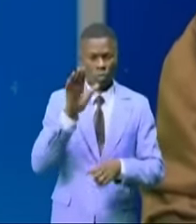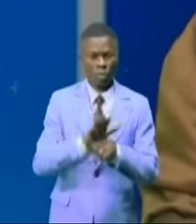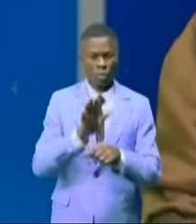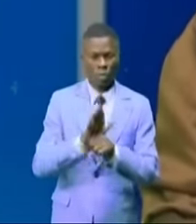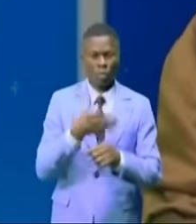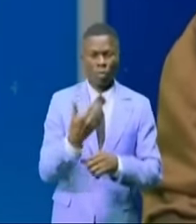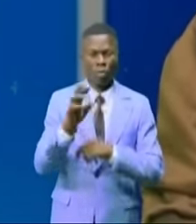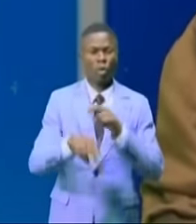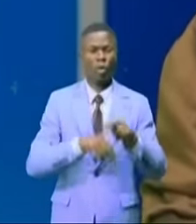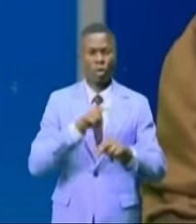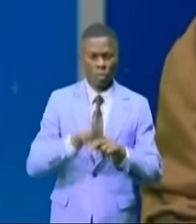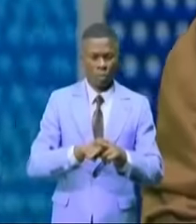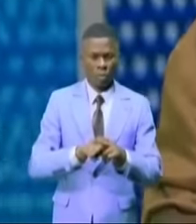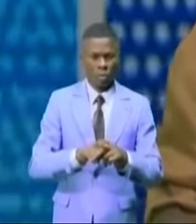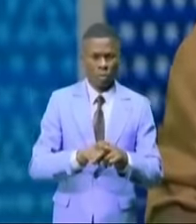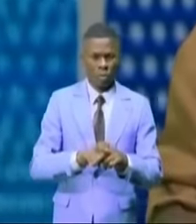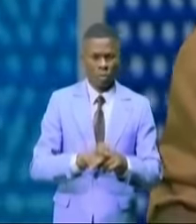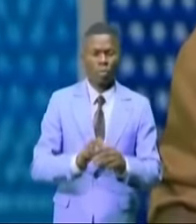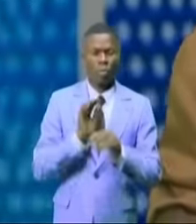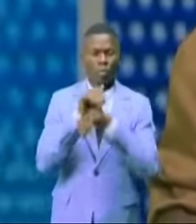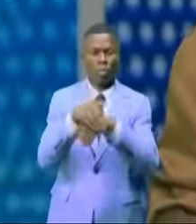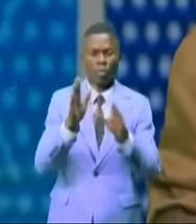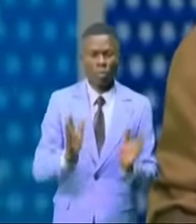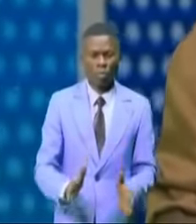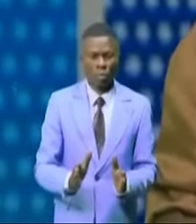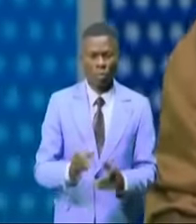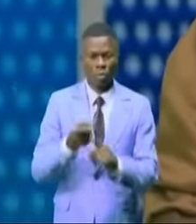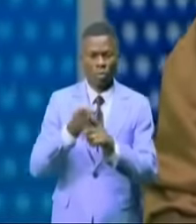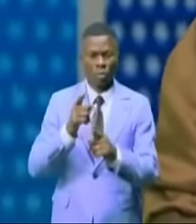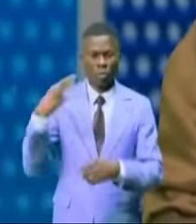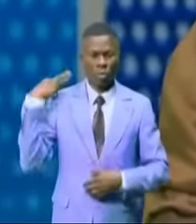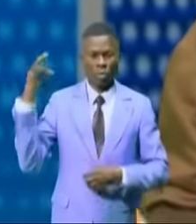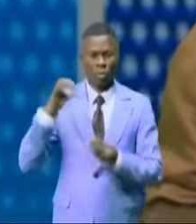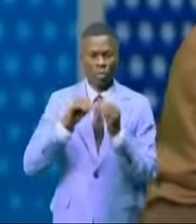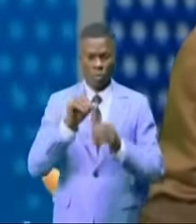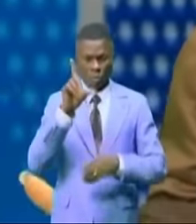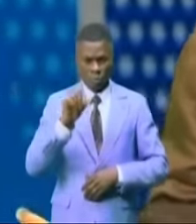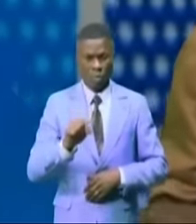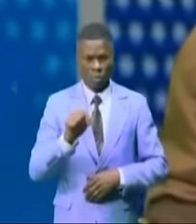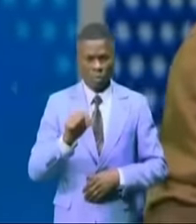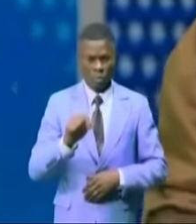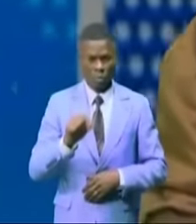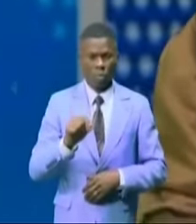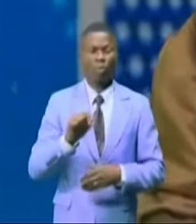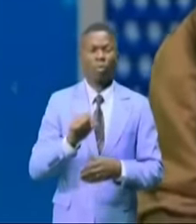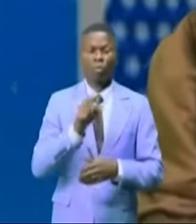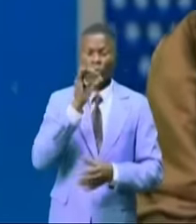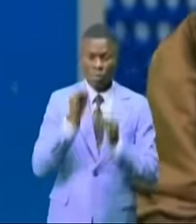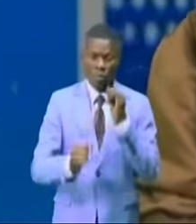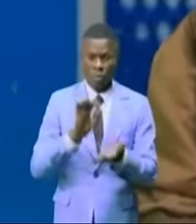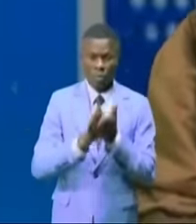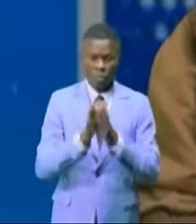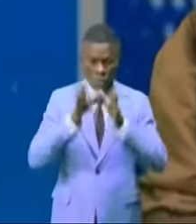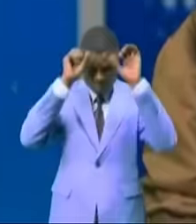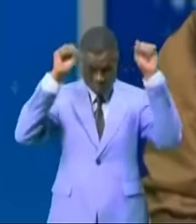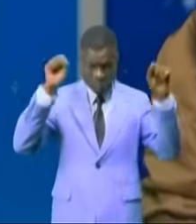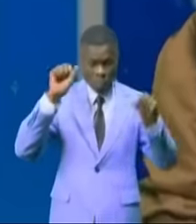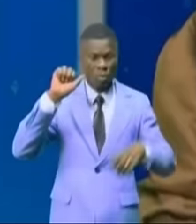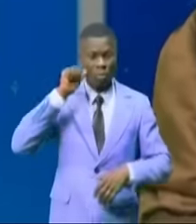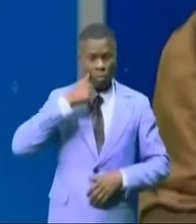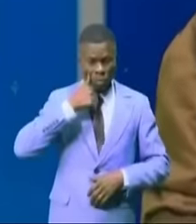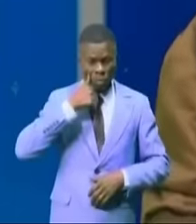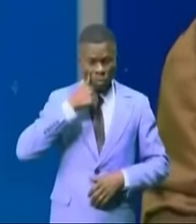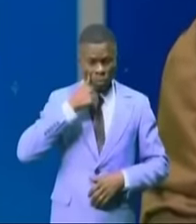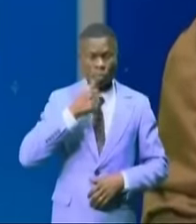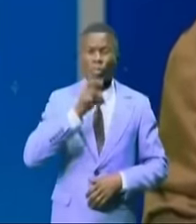normalité, c'est fort de cet engagement de la part du candidat numéro 20 qui, s'il devient président de la République demain,